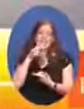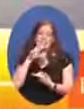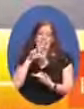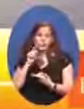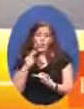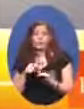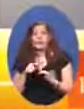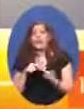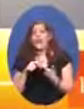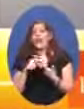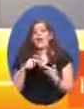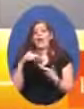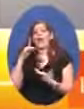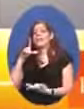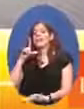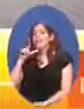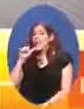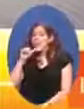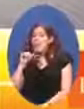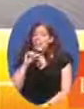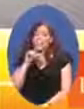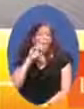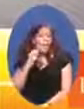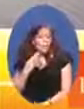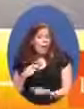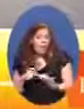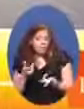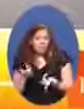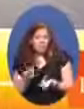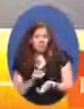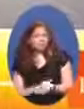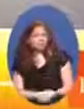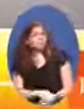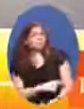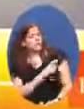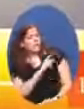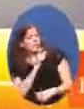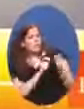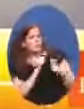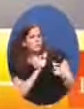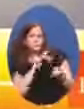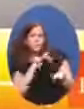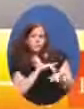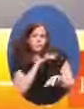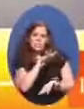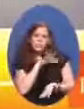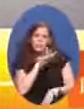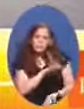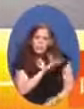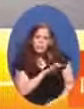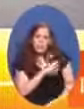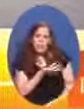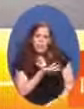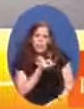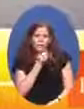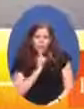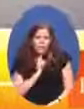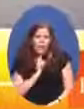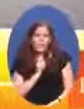הדלאי למה. אבל מה עם הנהנים הישירים? זאת אומרת, אנשים שנמצאים בשטח